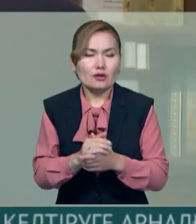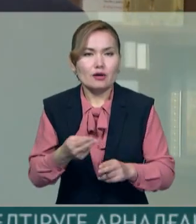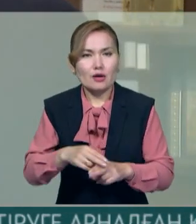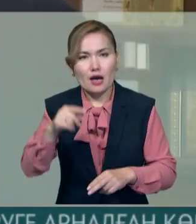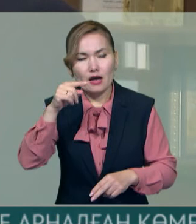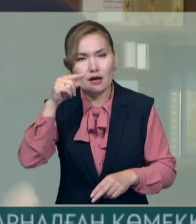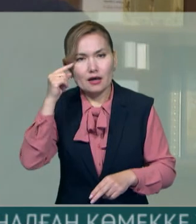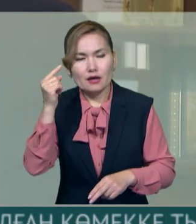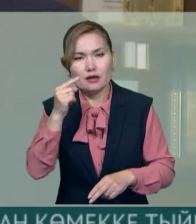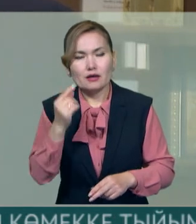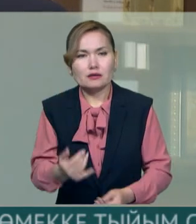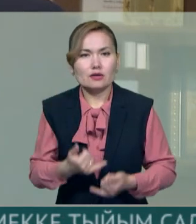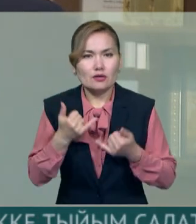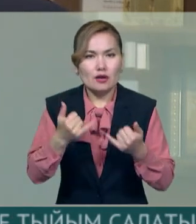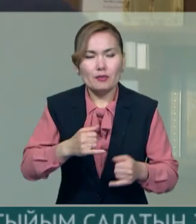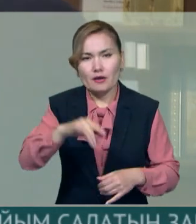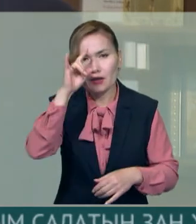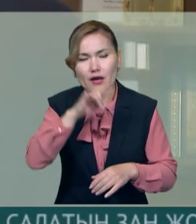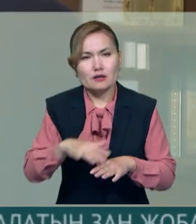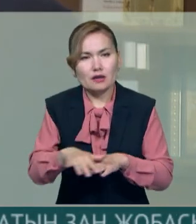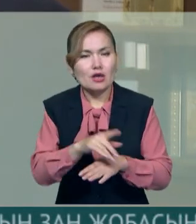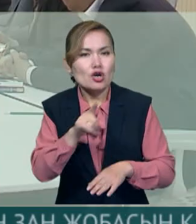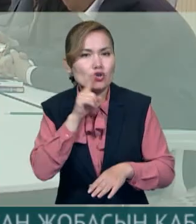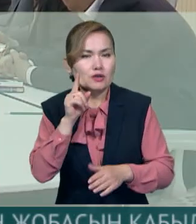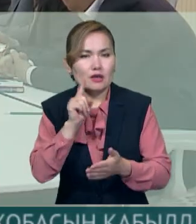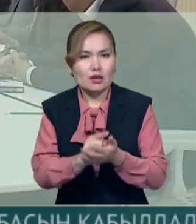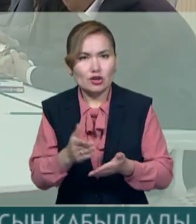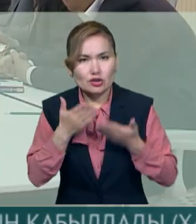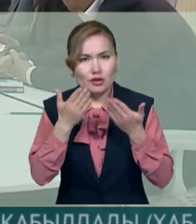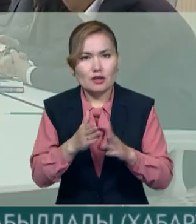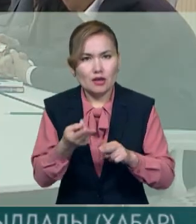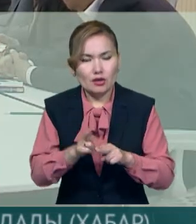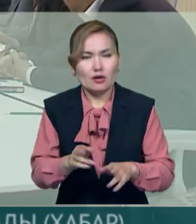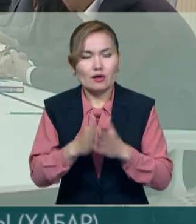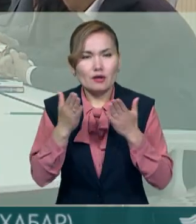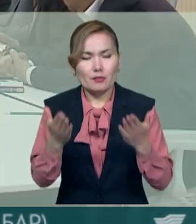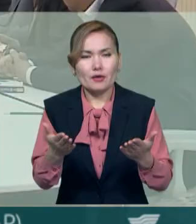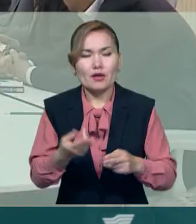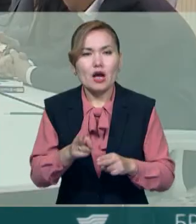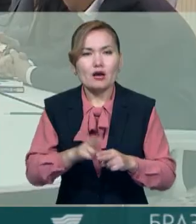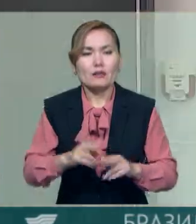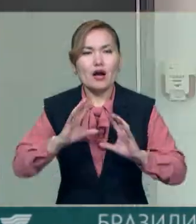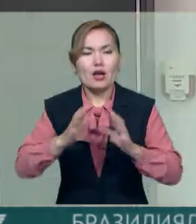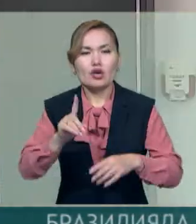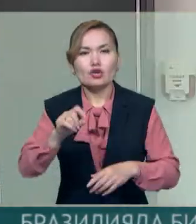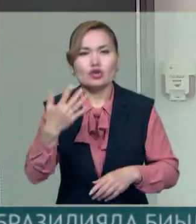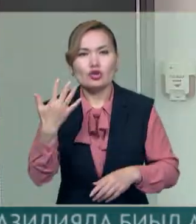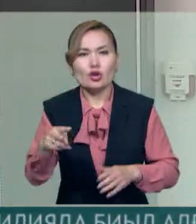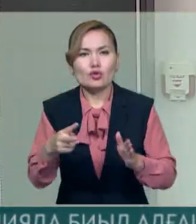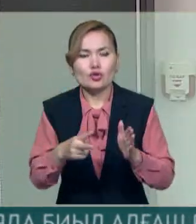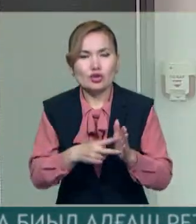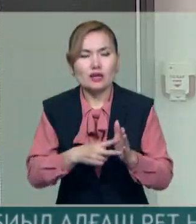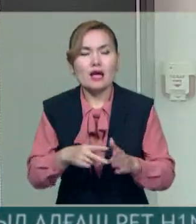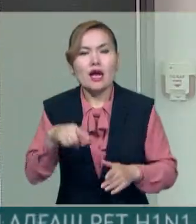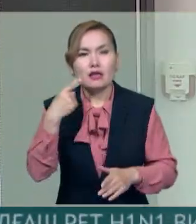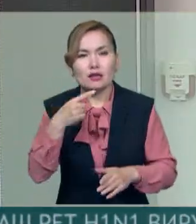үшін, айрықша жаштар үшін бұл өрнек болуы керек. Айтматов шығармалары әлемнің 157 тіліне аударылған.